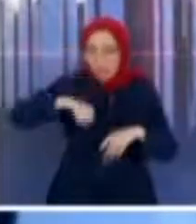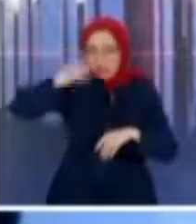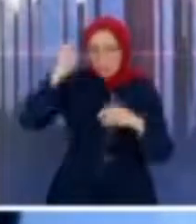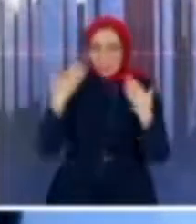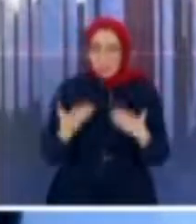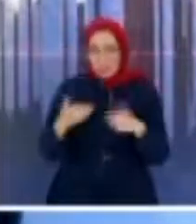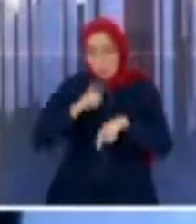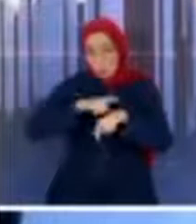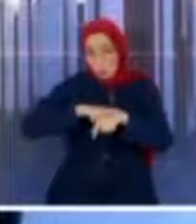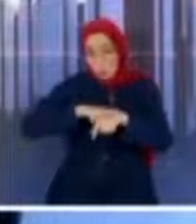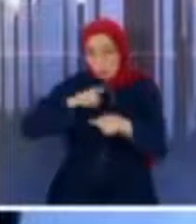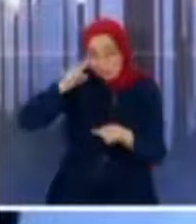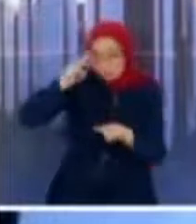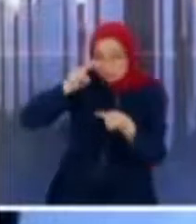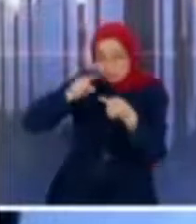تبعثوا ادو على